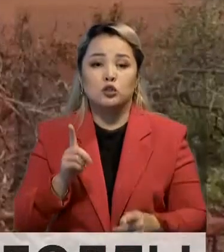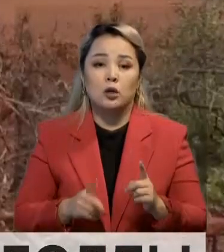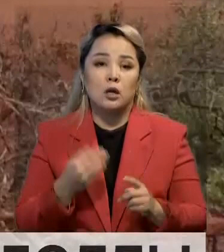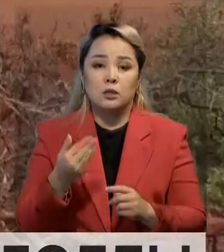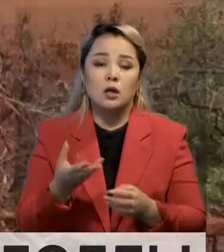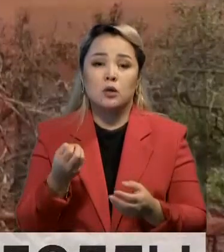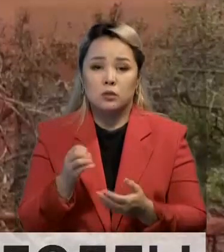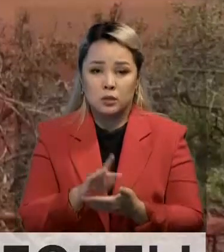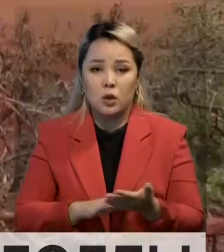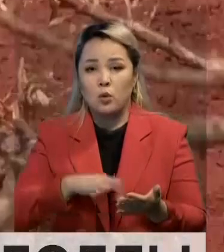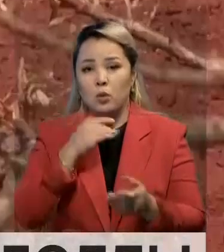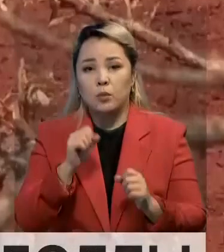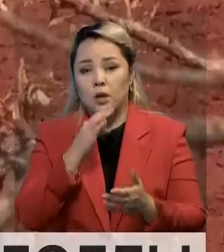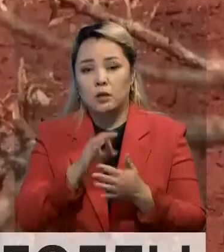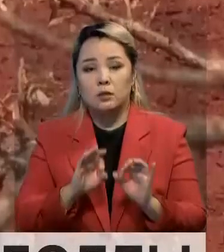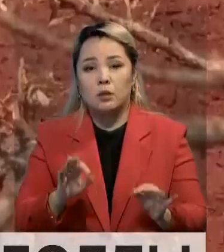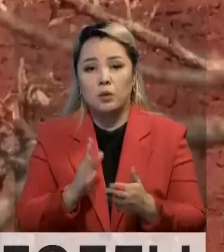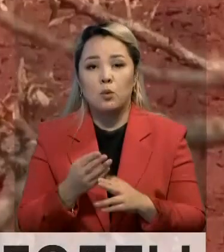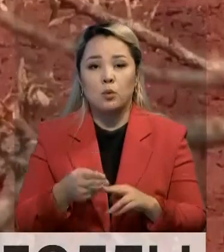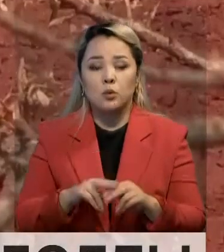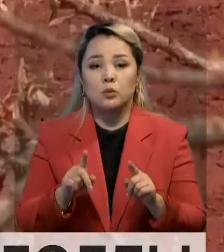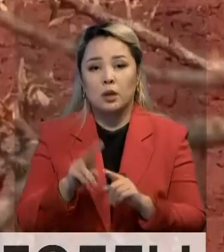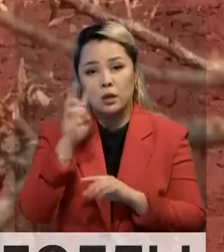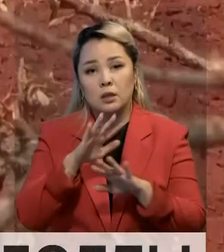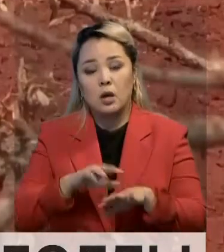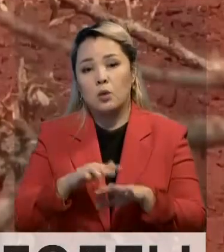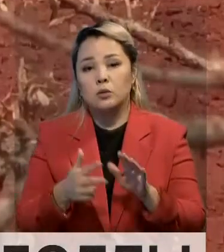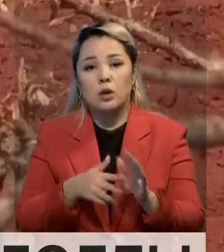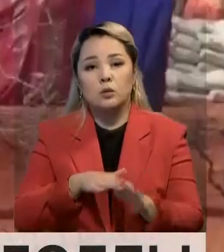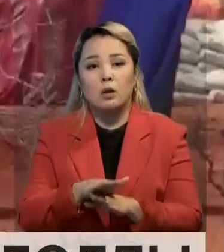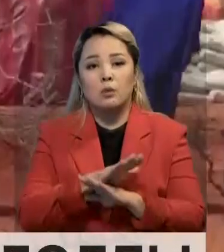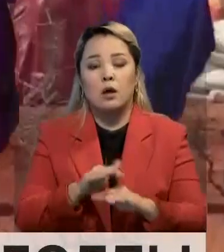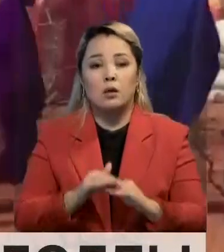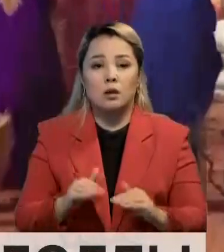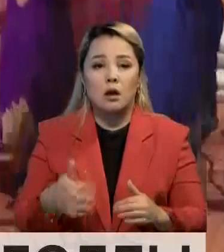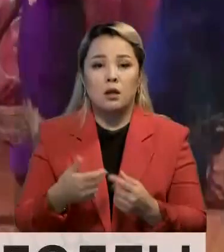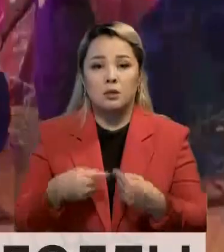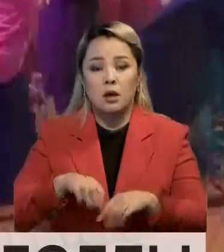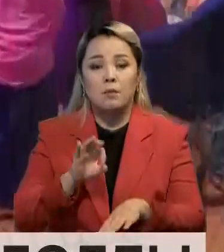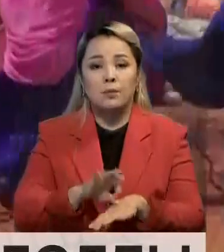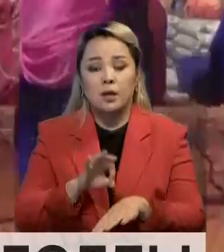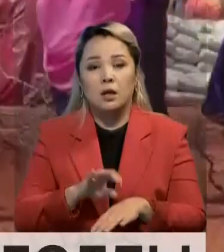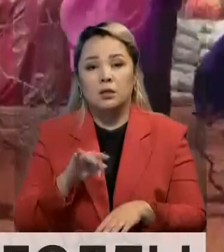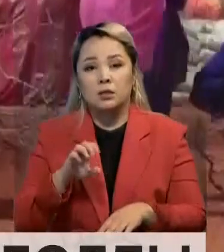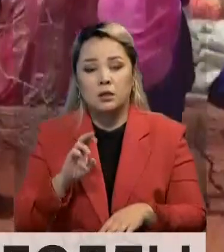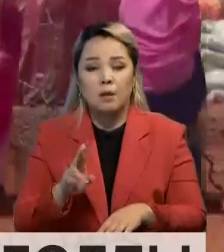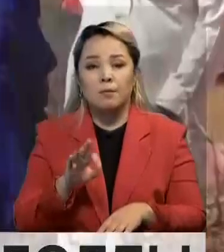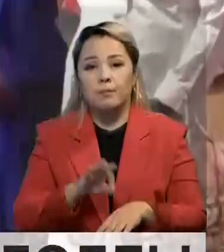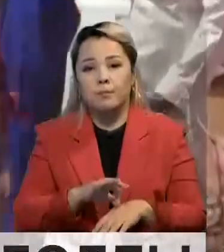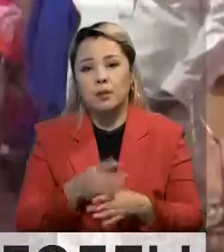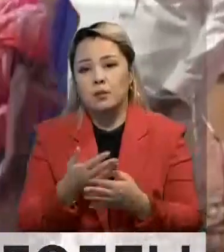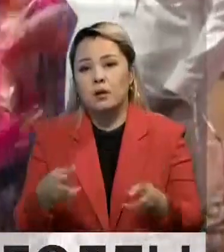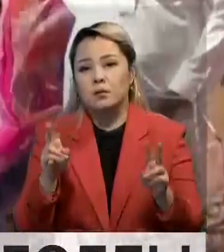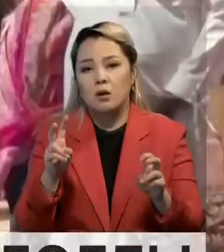сан әлдеқайда көп болуы мүмкін дейді. Бұл азда елде кәмелетке толмағандар арасында тырысқақ, безгек және қызылша секілді